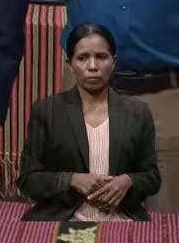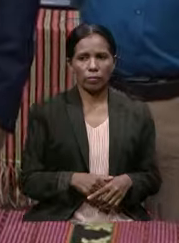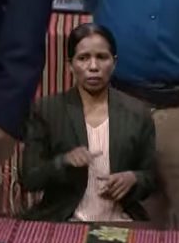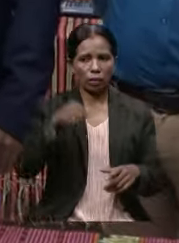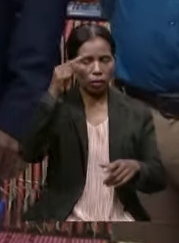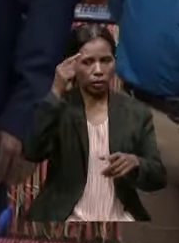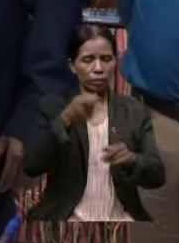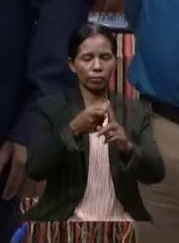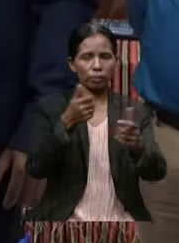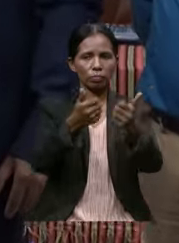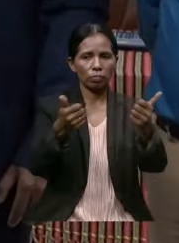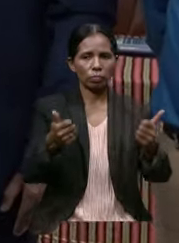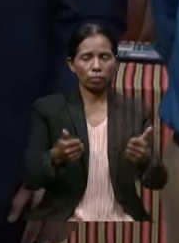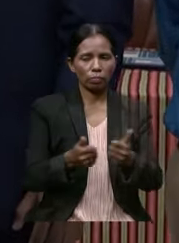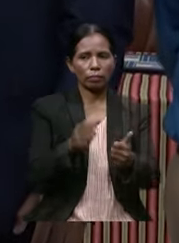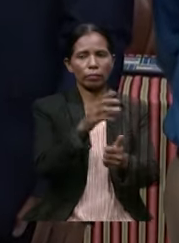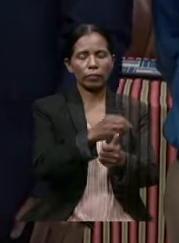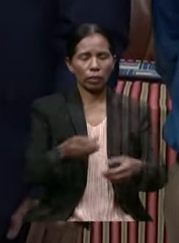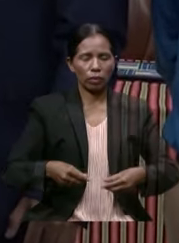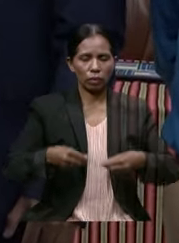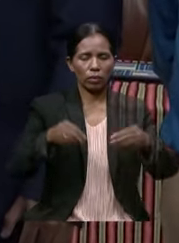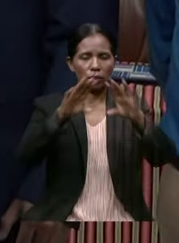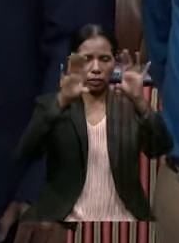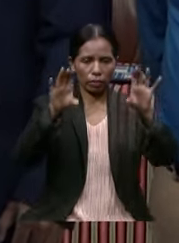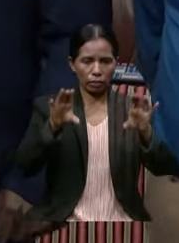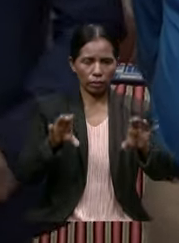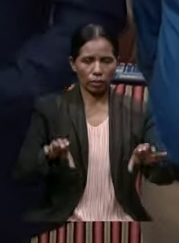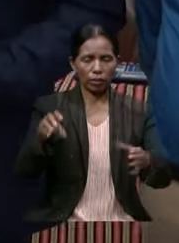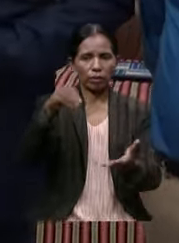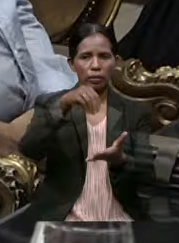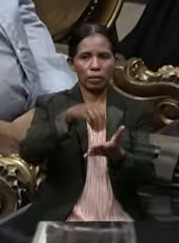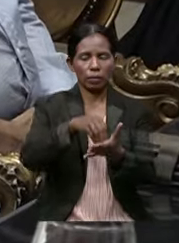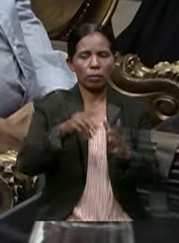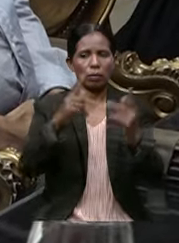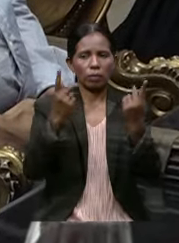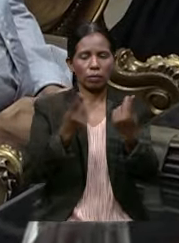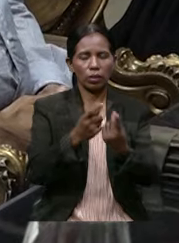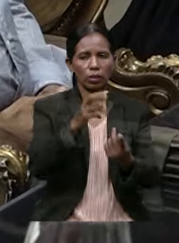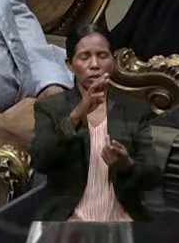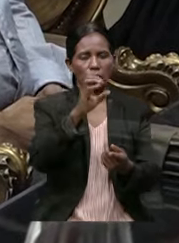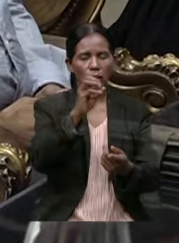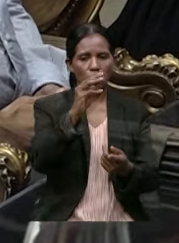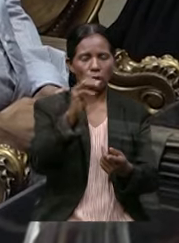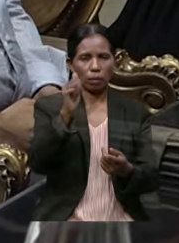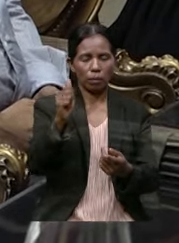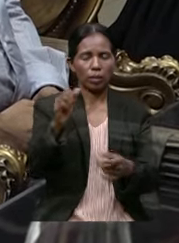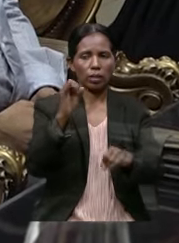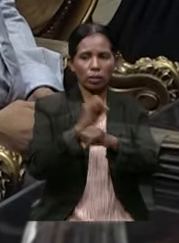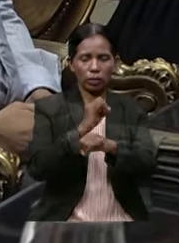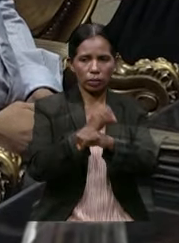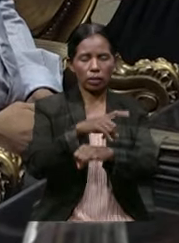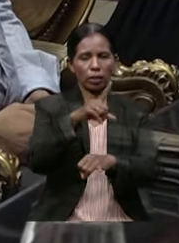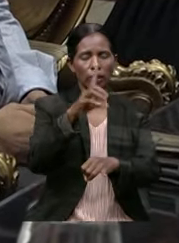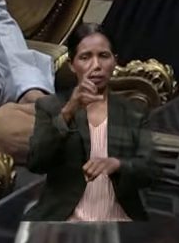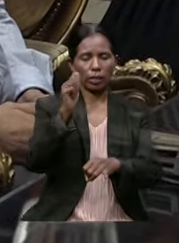Guvernul Iuhusi Agenția Trade Invest a trebuit certificat investimentu ba empresa Roman Star Industrial LDA